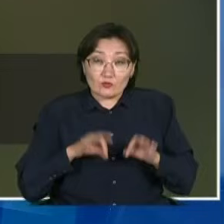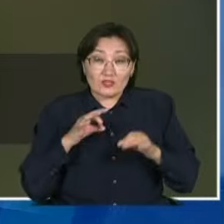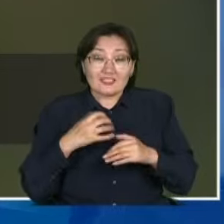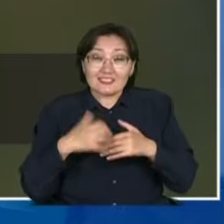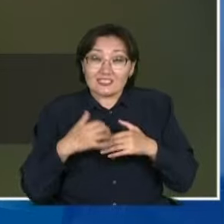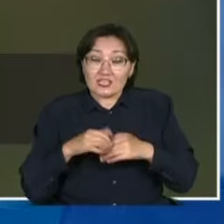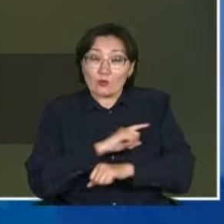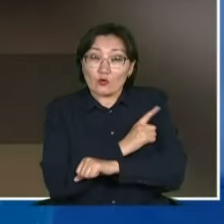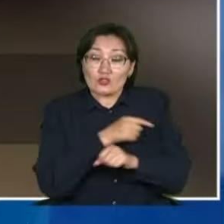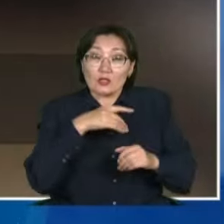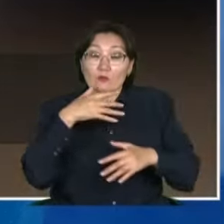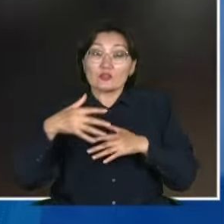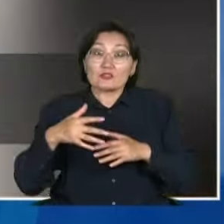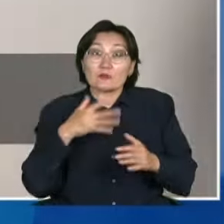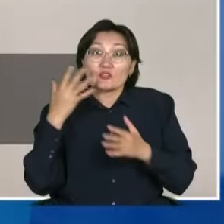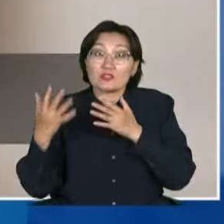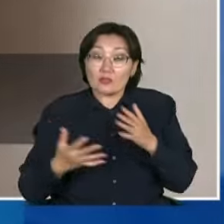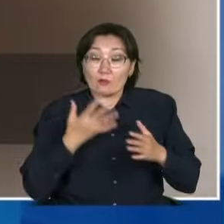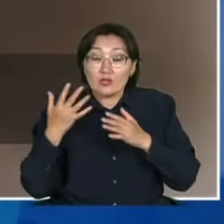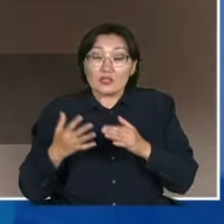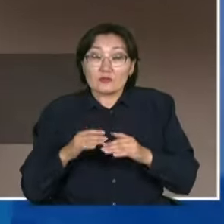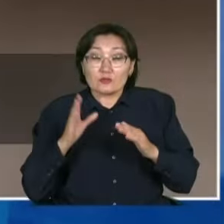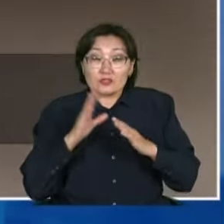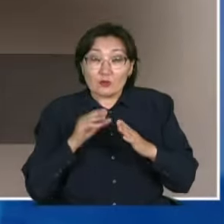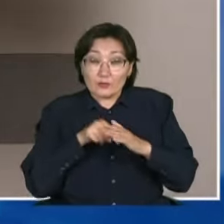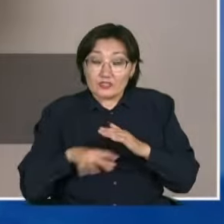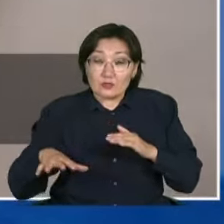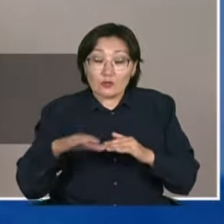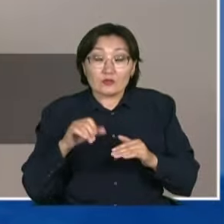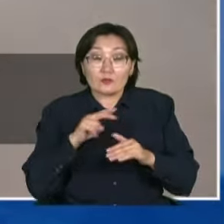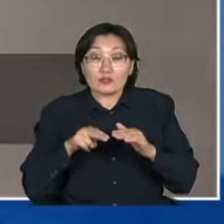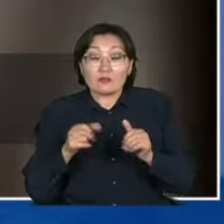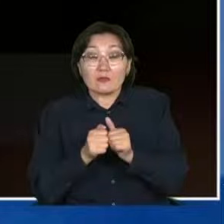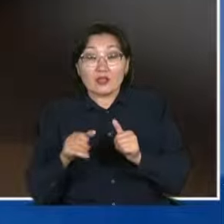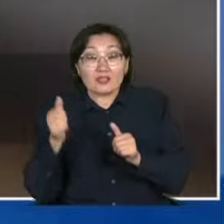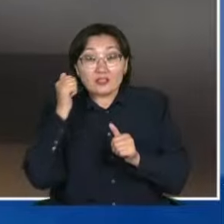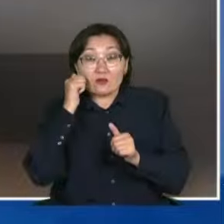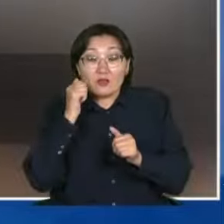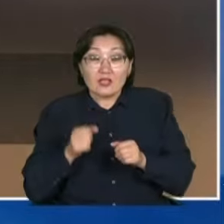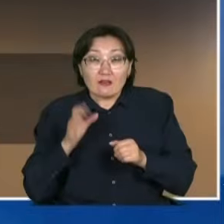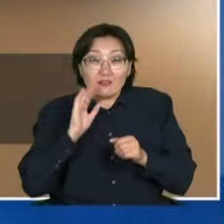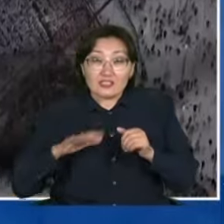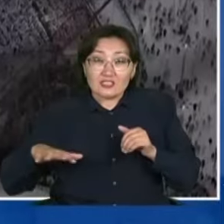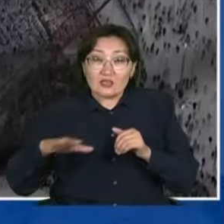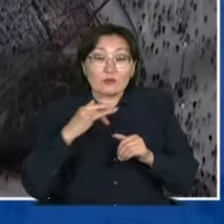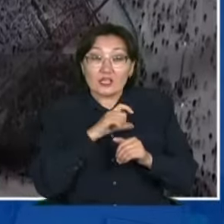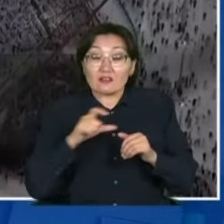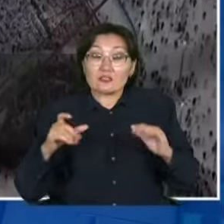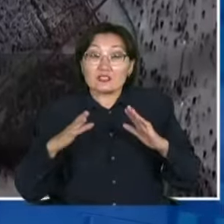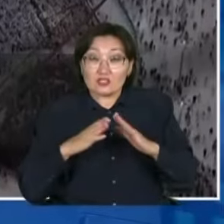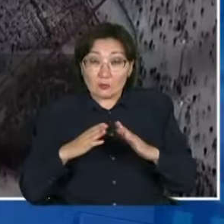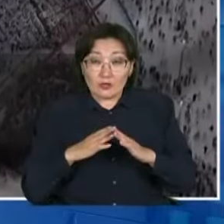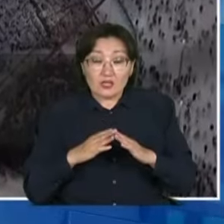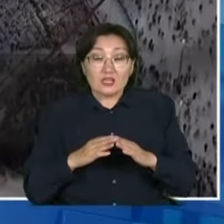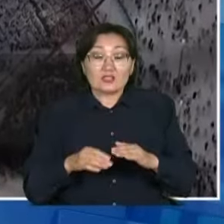усилением ветра. Проливные дожди затопили дворы, а в Подмосковье вода заливает многоквартирные дома. Тем временем, по данным